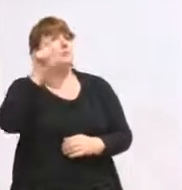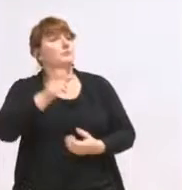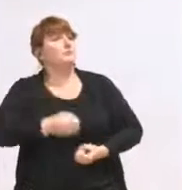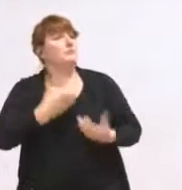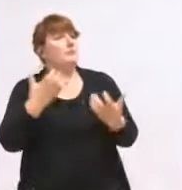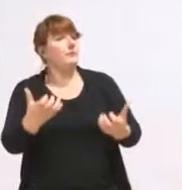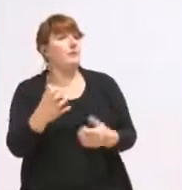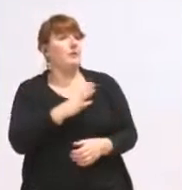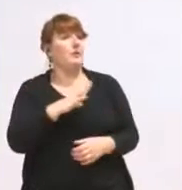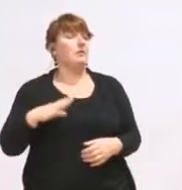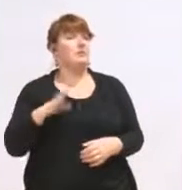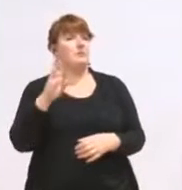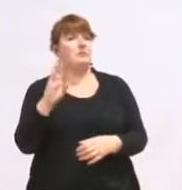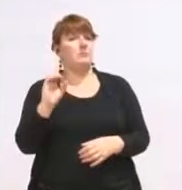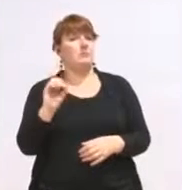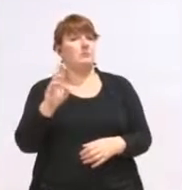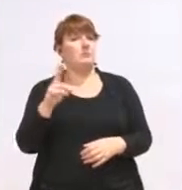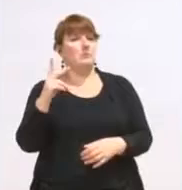Madame Boucala.